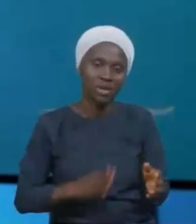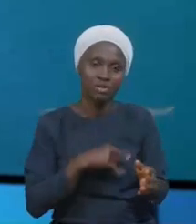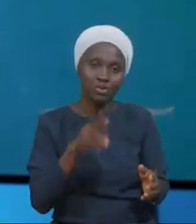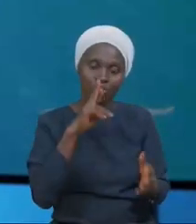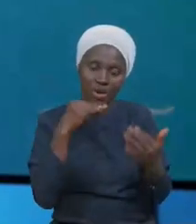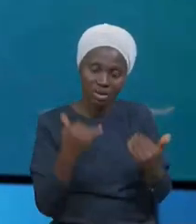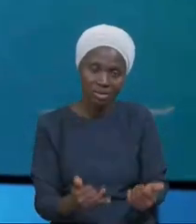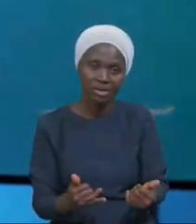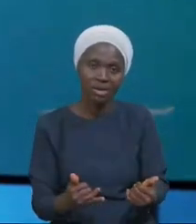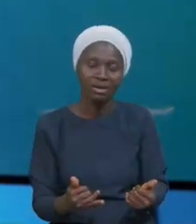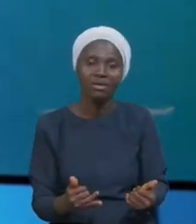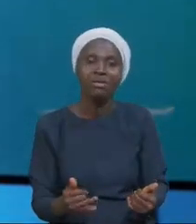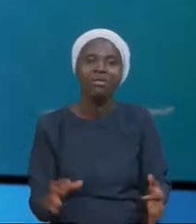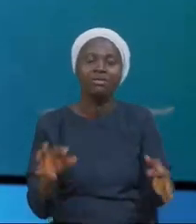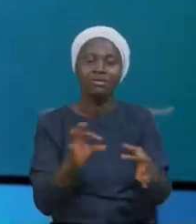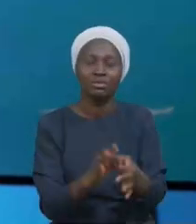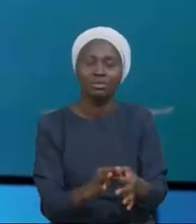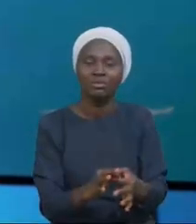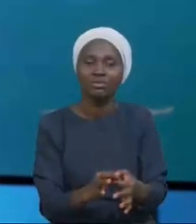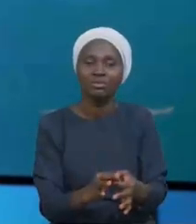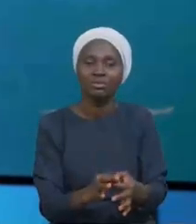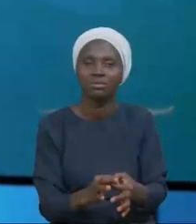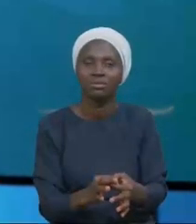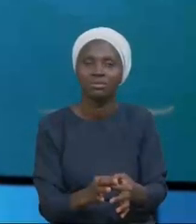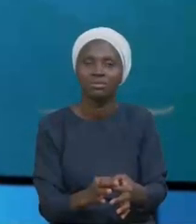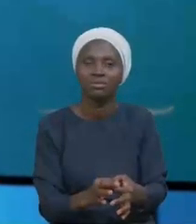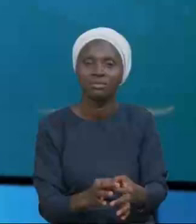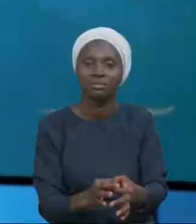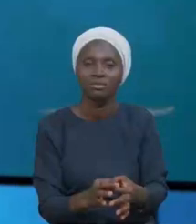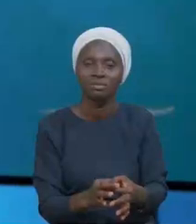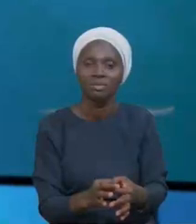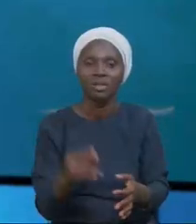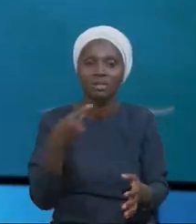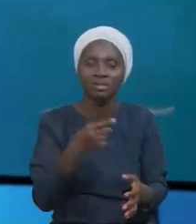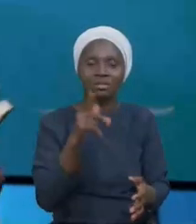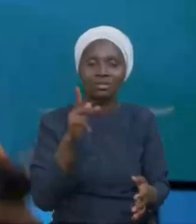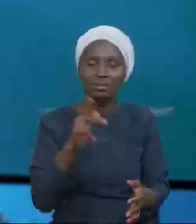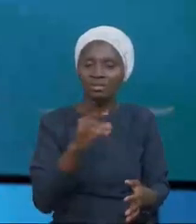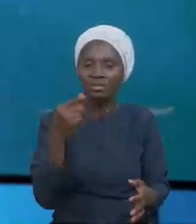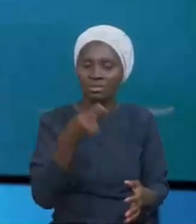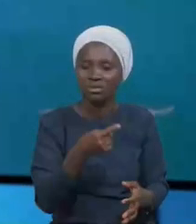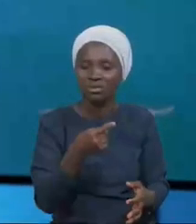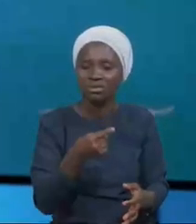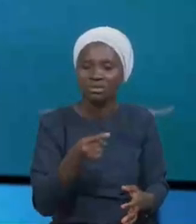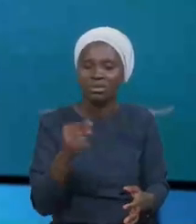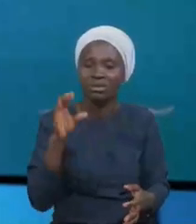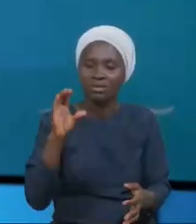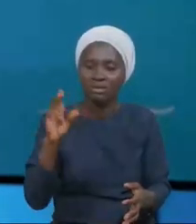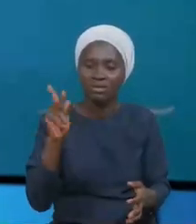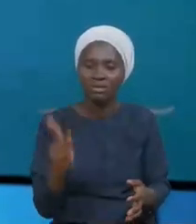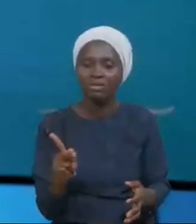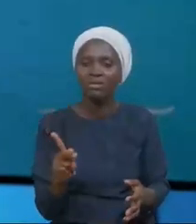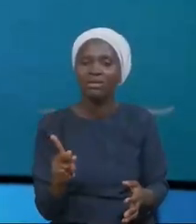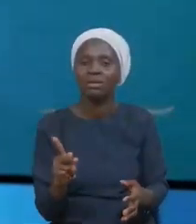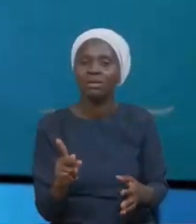Dieu. Va en ligne et connecte-toi et donne tes détails. Et le Seigneur te